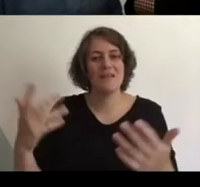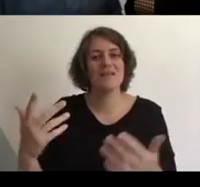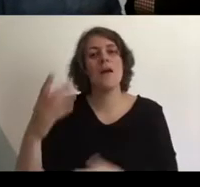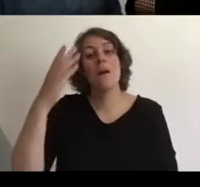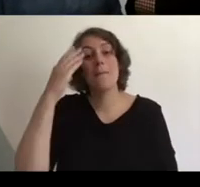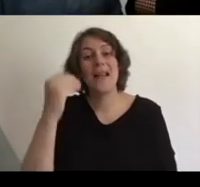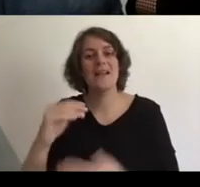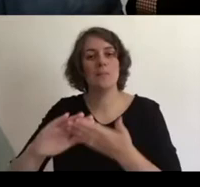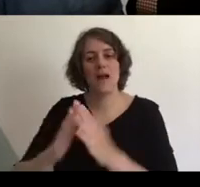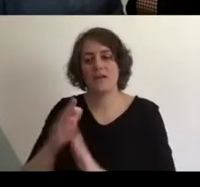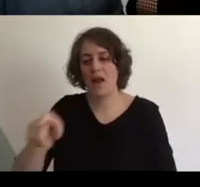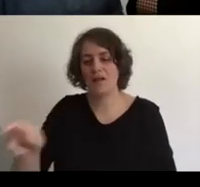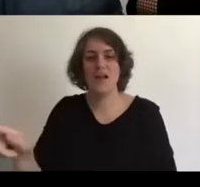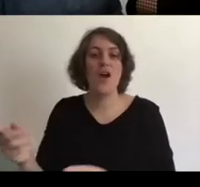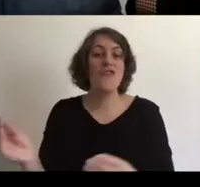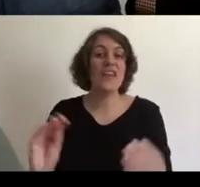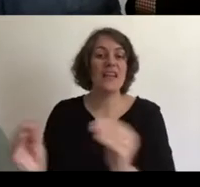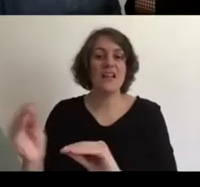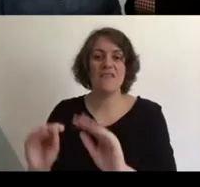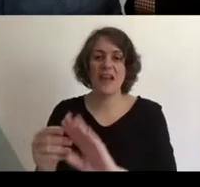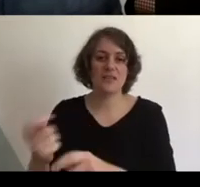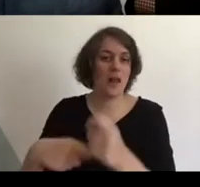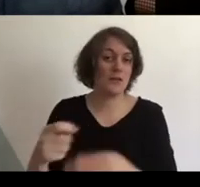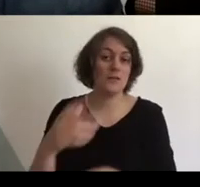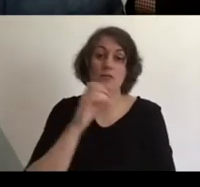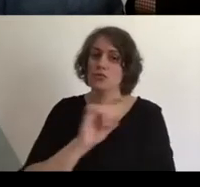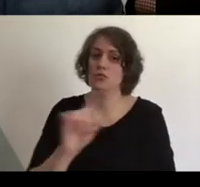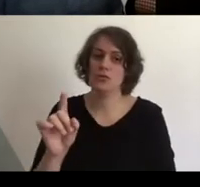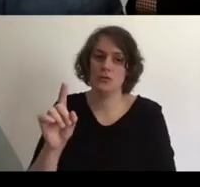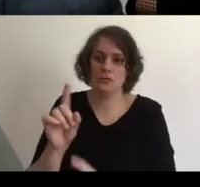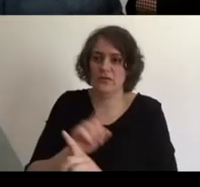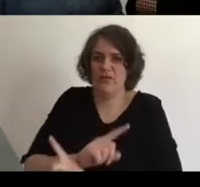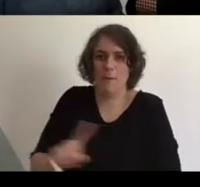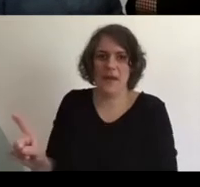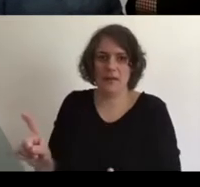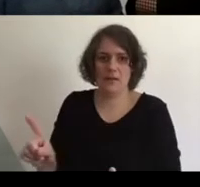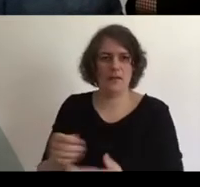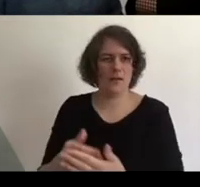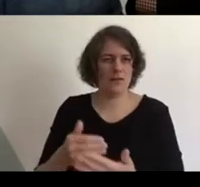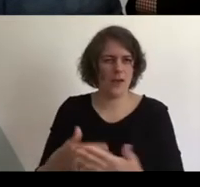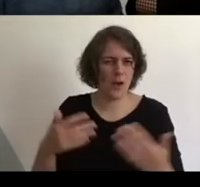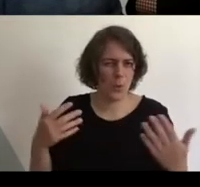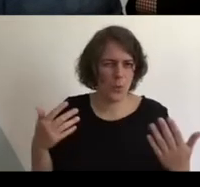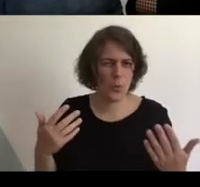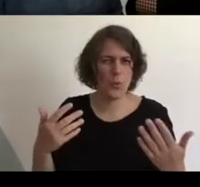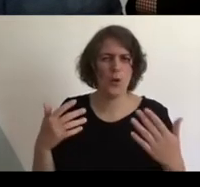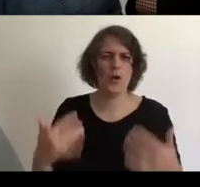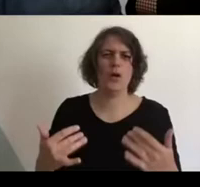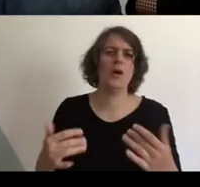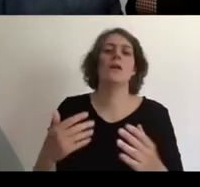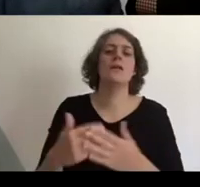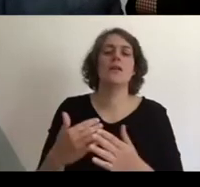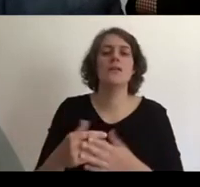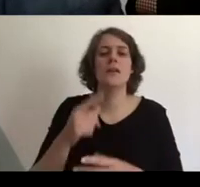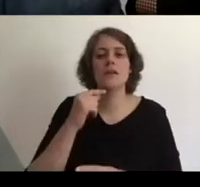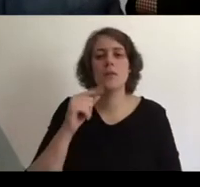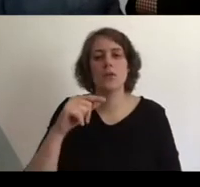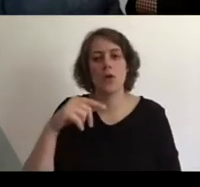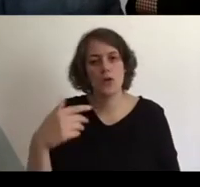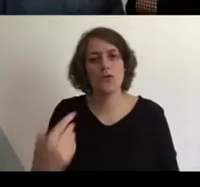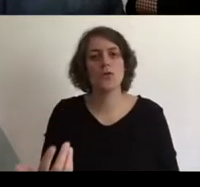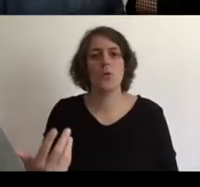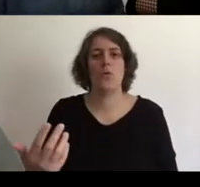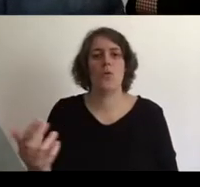Und da habe ich gesagt, wir werden hier niemanden unter Generalverdacht stellen und wer diesen Beruf lernt, der kommt nun auch an einer vollen Windel nicht vorbei.